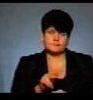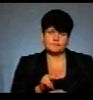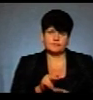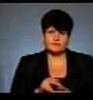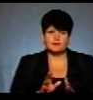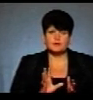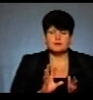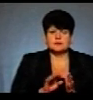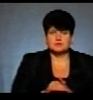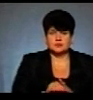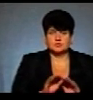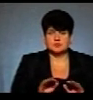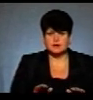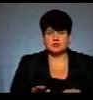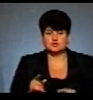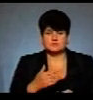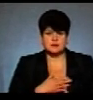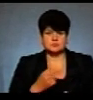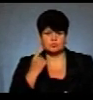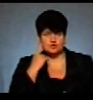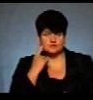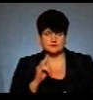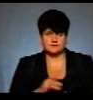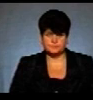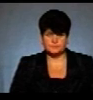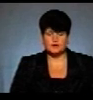кожного вчителя і щоб нас почув кожен учень і студент.